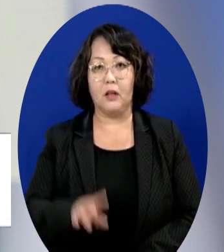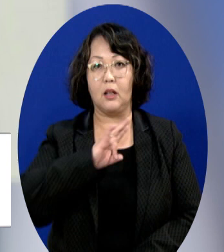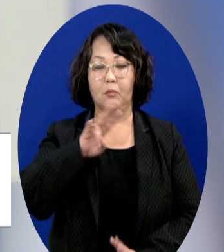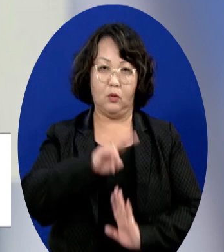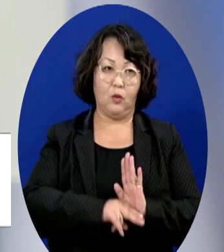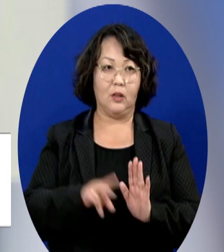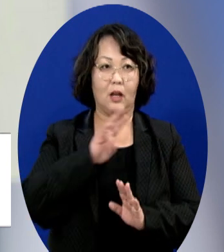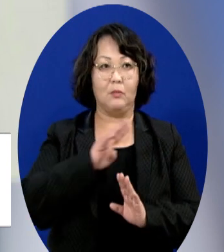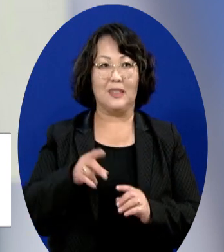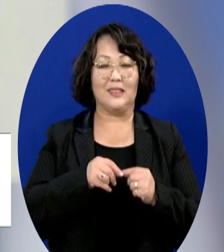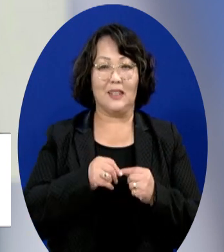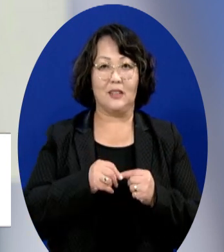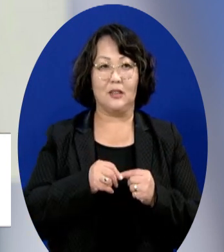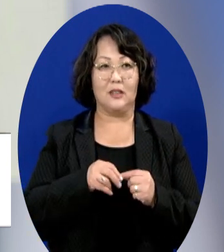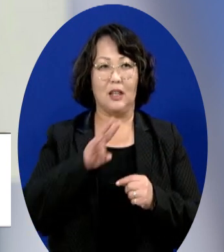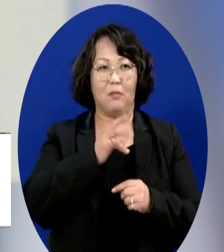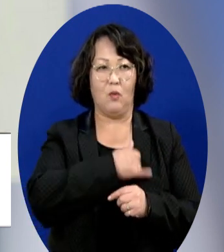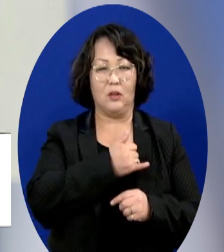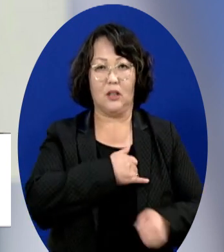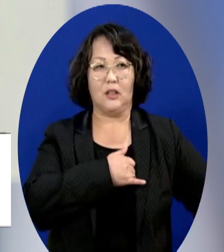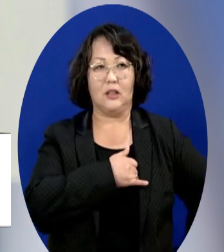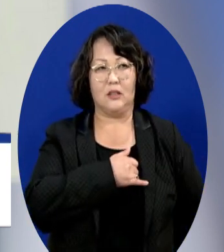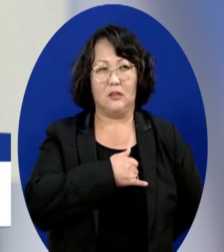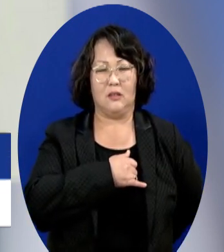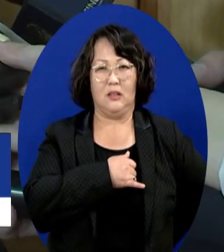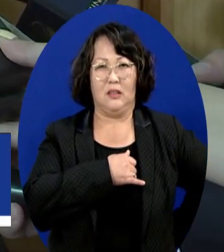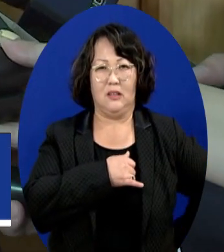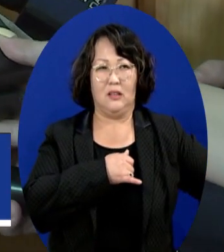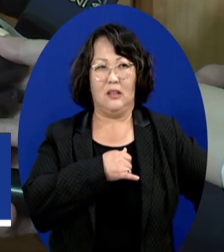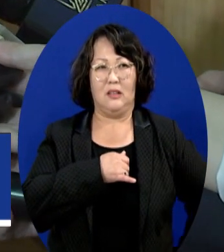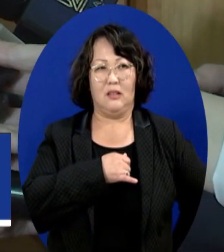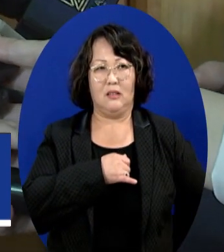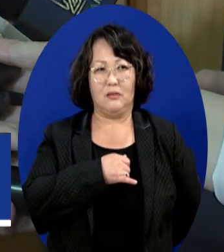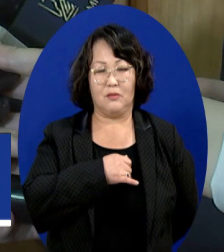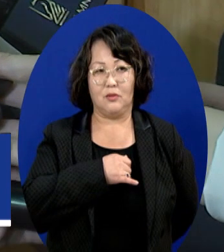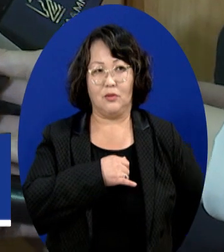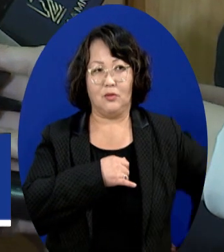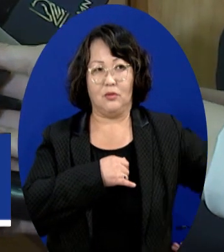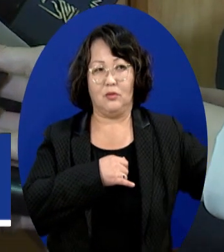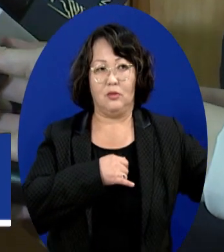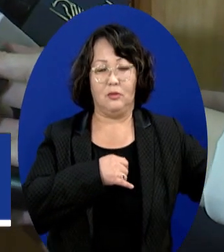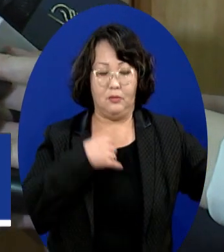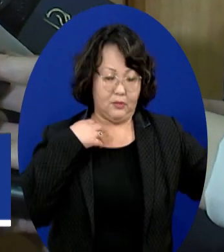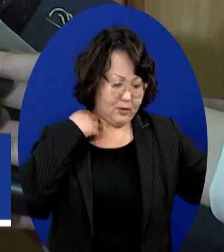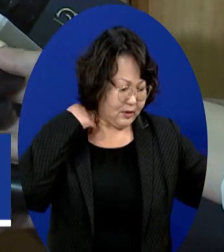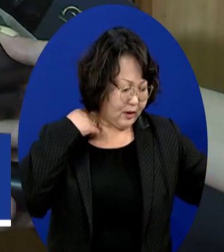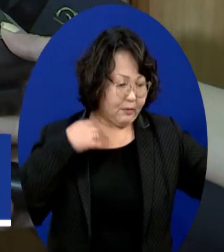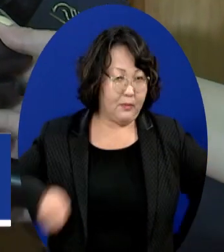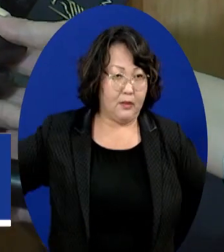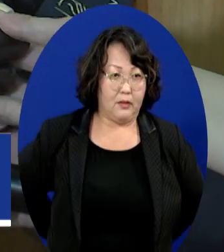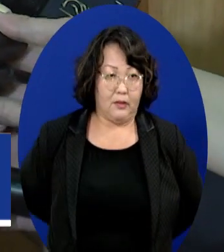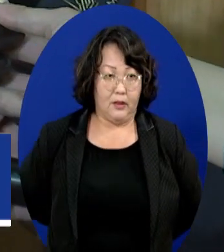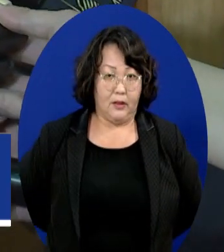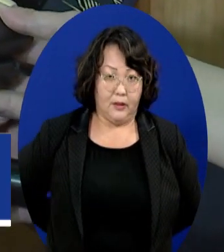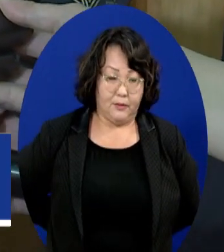зарчмаа баримтласан гэсэн тайлбарыг Монгол Ардын намын удирдлага өгч байна. Намын дүрэм, намын зарчмын үүд тухайн шатанд намаа удирдах